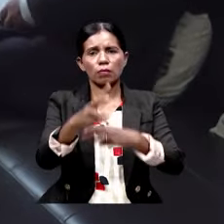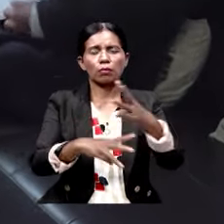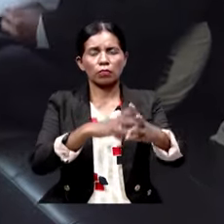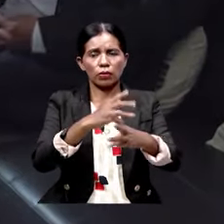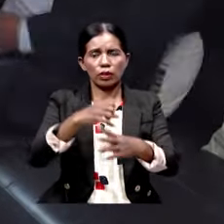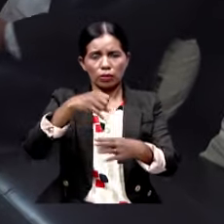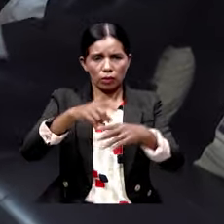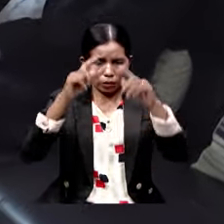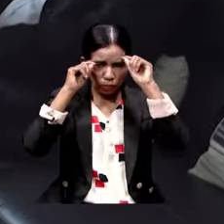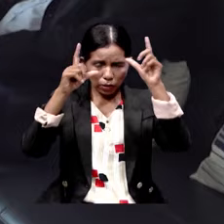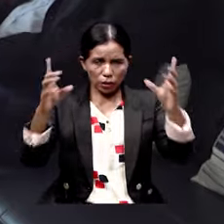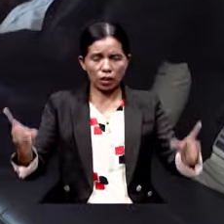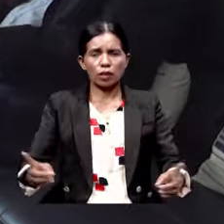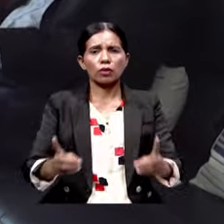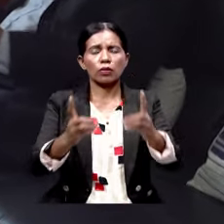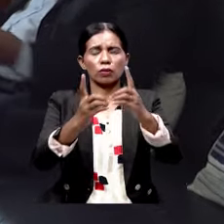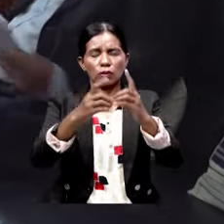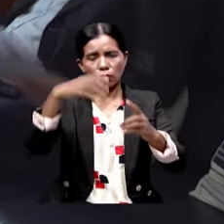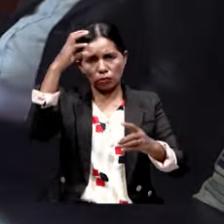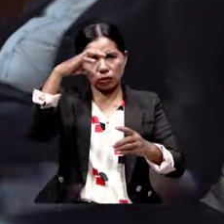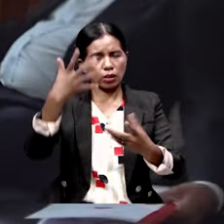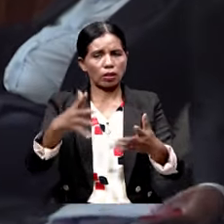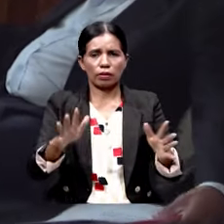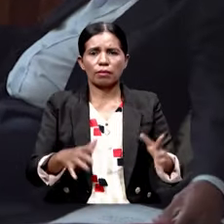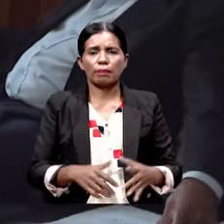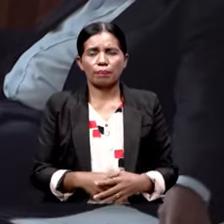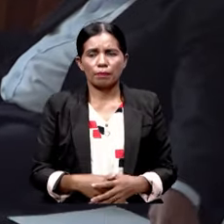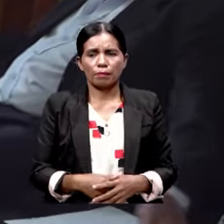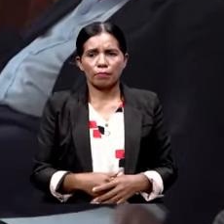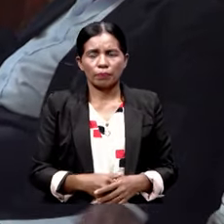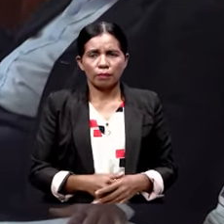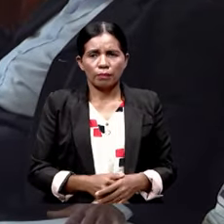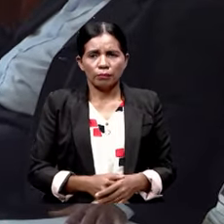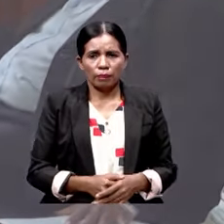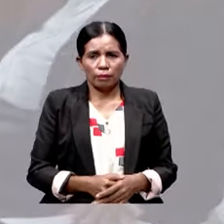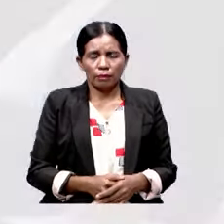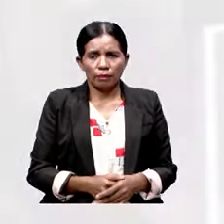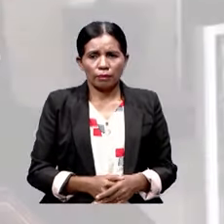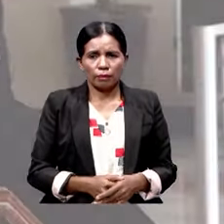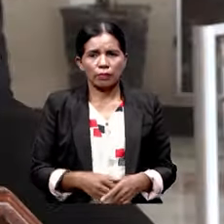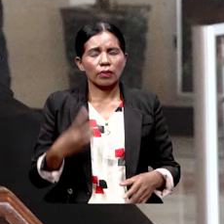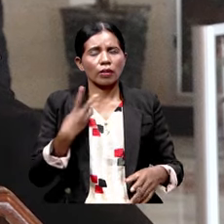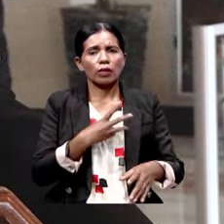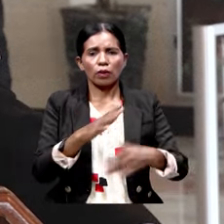Timor Leste seha soru bai lorong naruk ka El Nino. Presiden Husu ho udan es